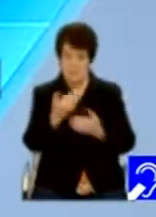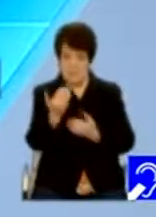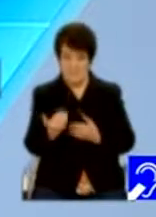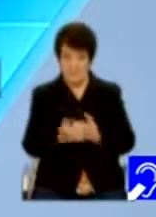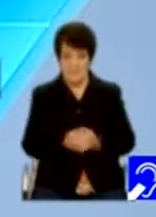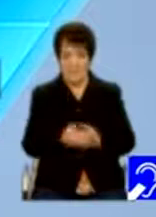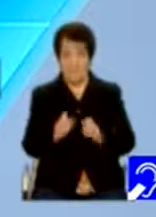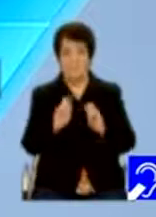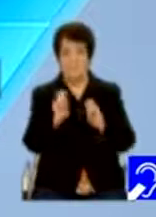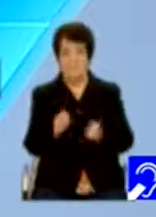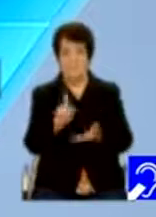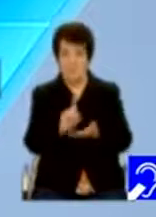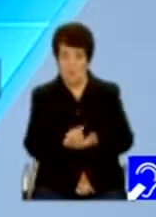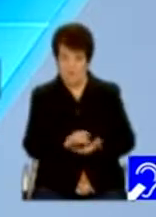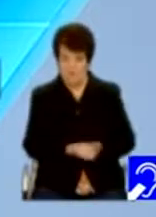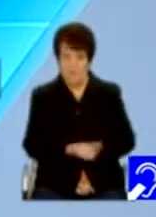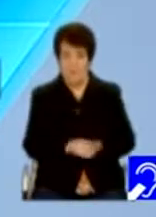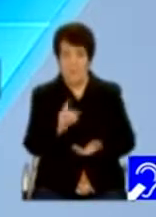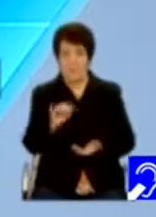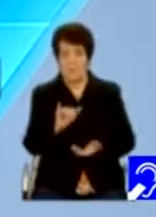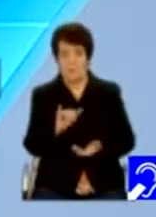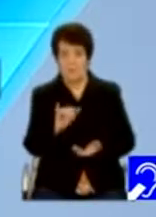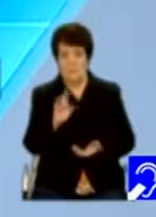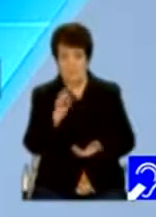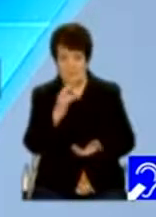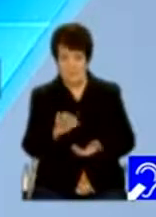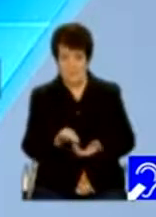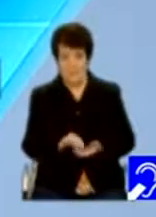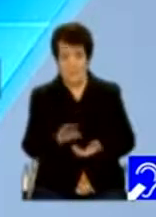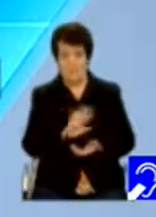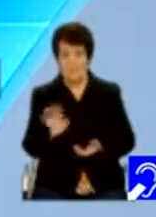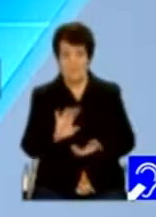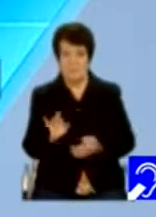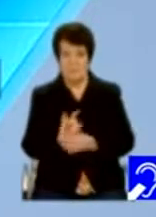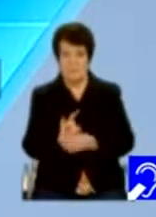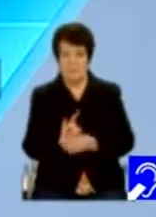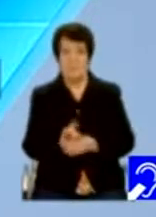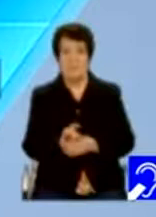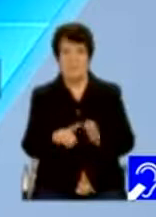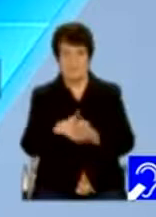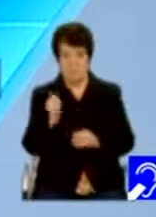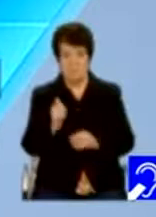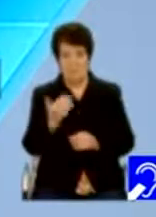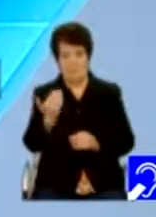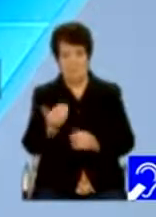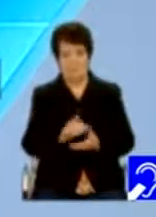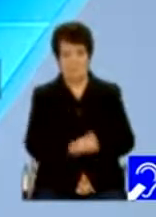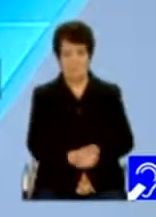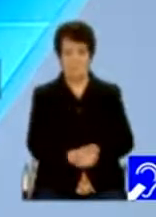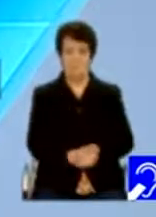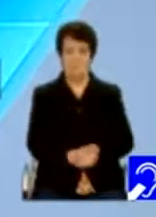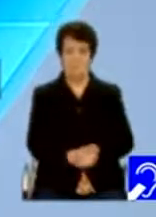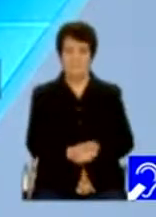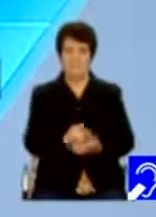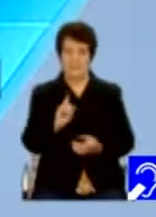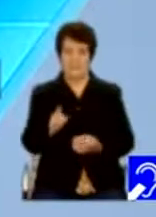dovadă noi, cei din echipa Blocului Electoral Renato Usatăi, sigur nu o să vă dezamăgim și votați Blocul Electoral Renato Usatăi numărul